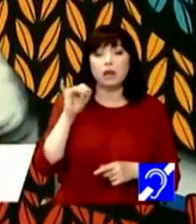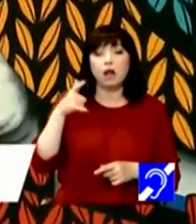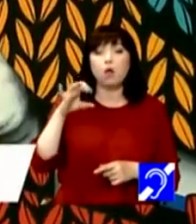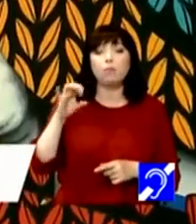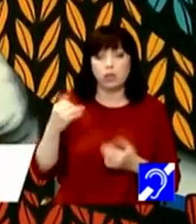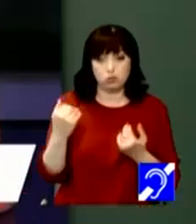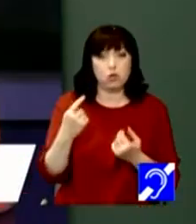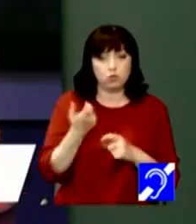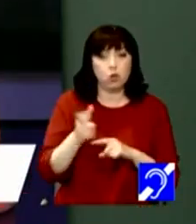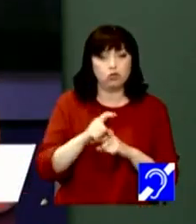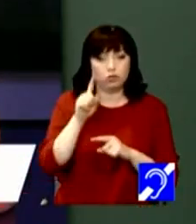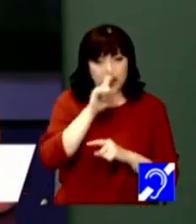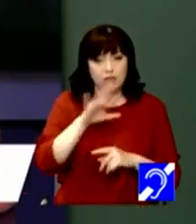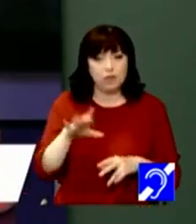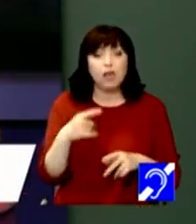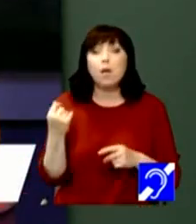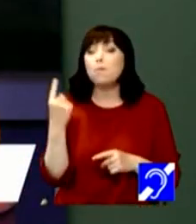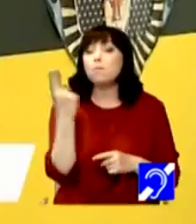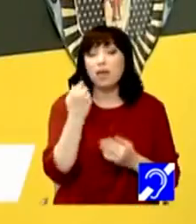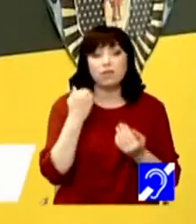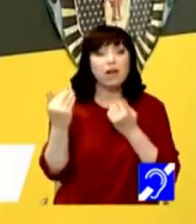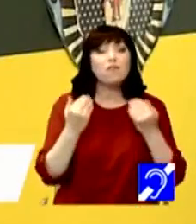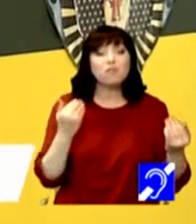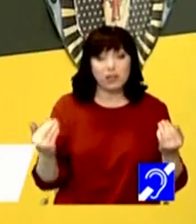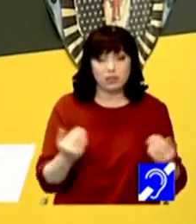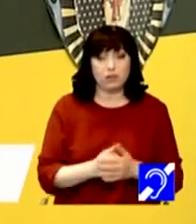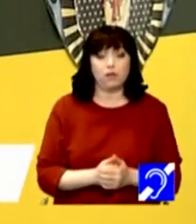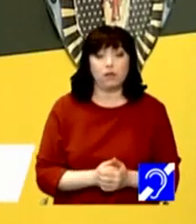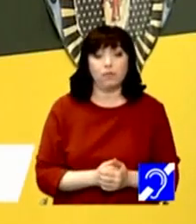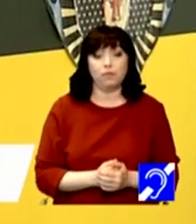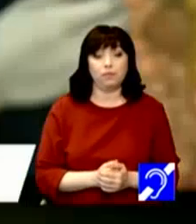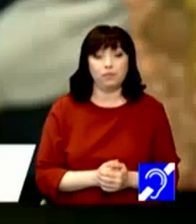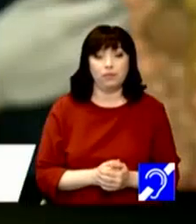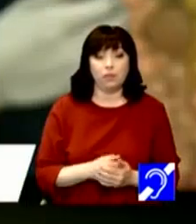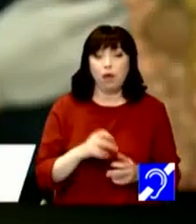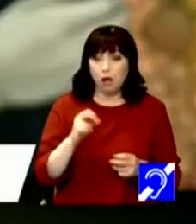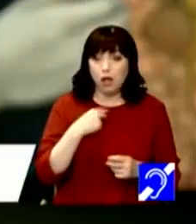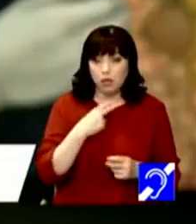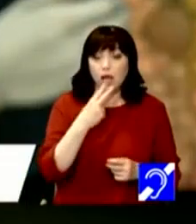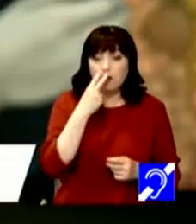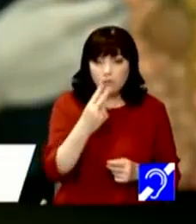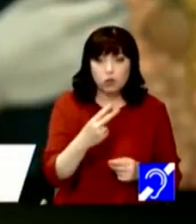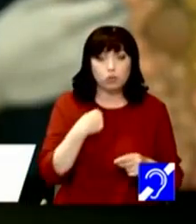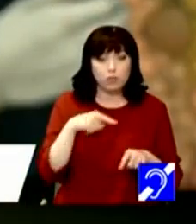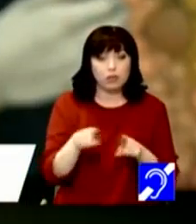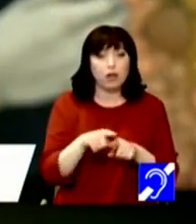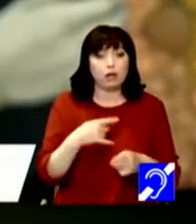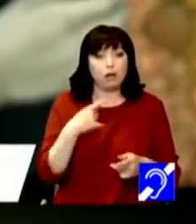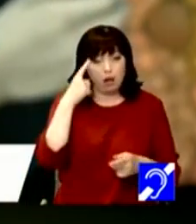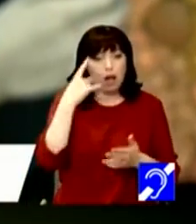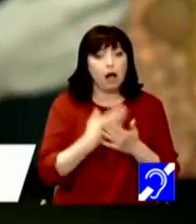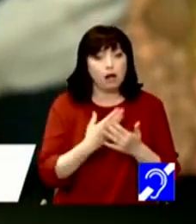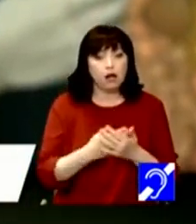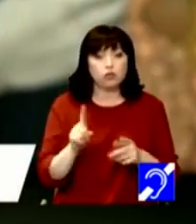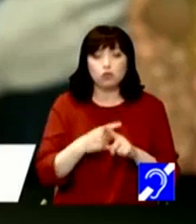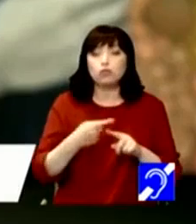a noii generații, are prima expoziție personală la Art Safari. Cu cât revăd, cu atât mai tare mi se pare că iese deasupra